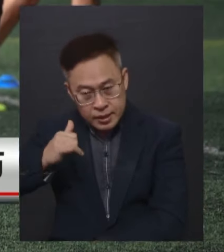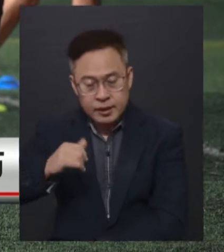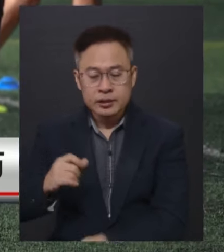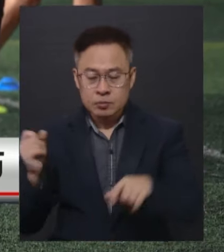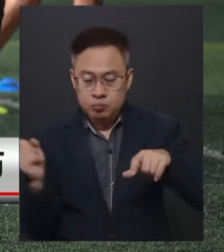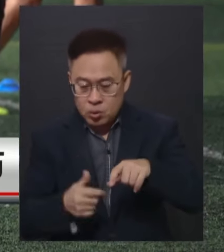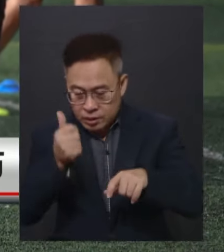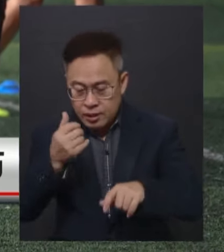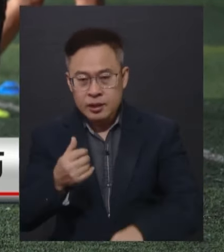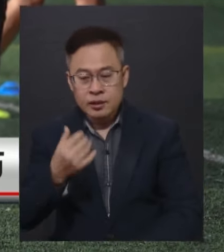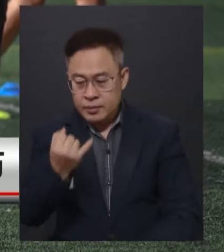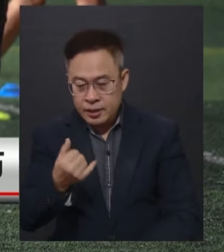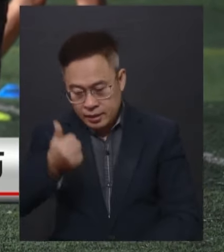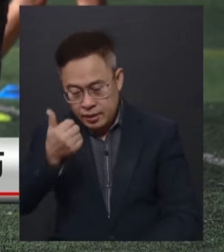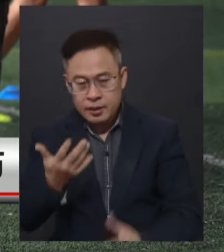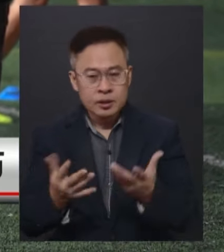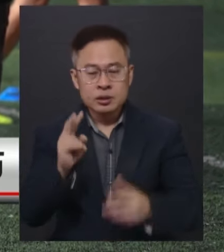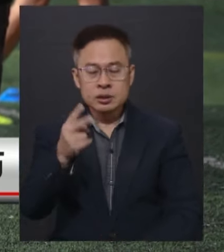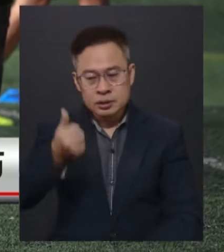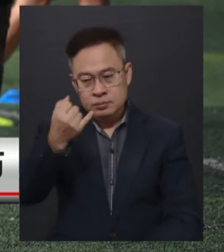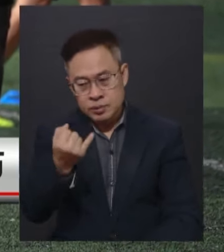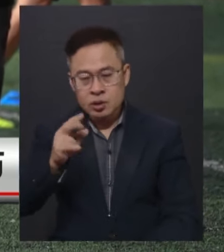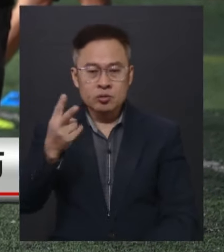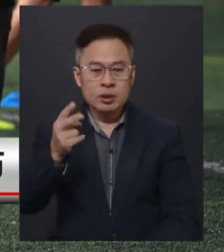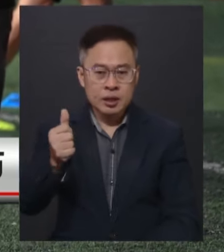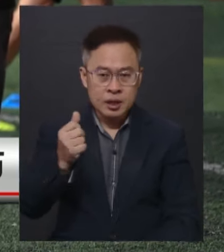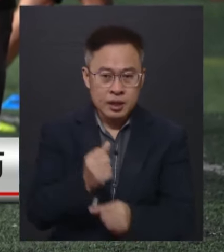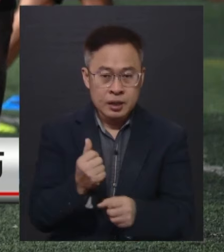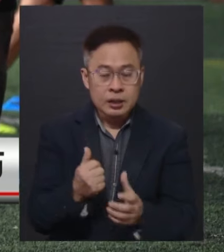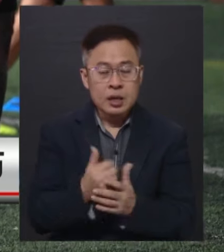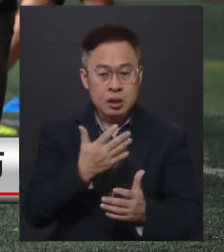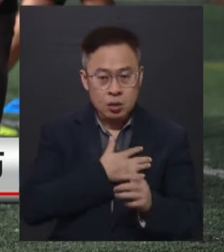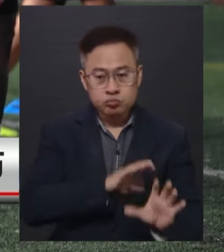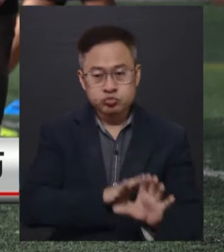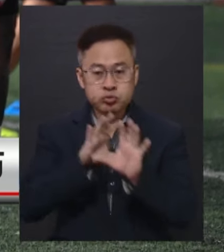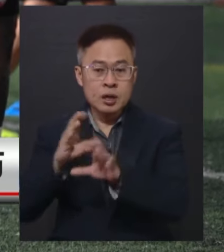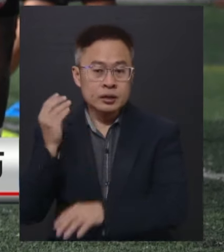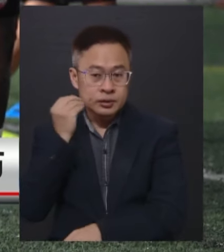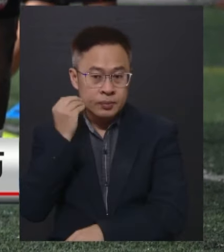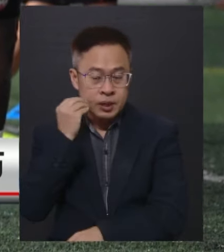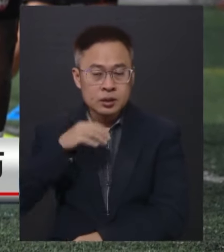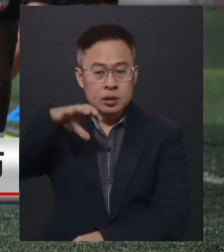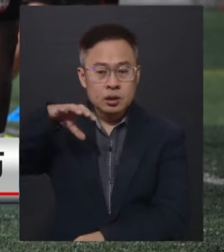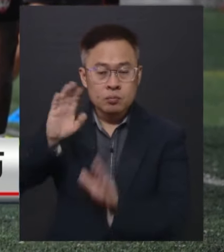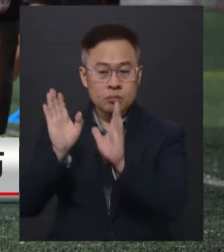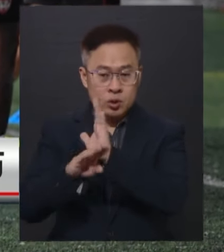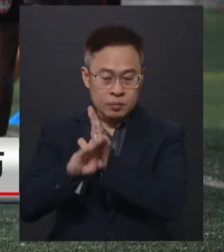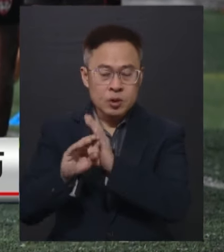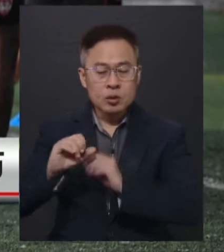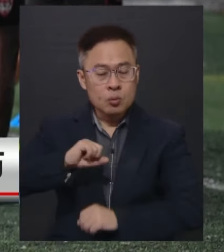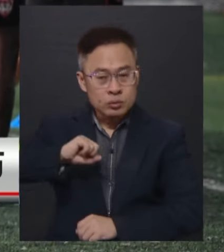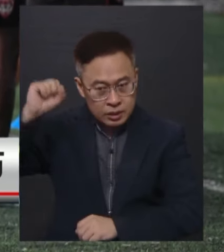างกำลังมีความมั่นใจแล้วก็แน่นอนว่าในฐานะผู้ไปเยือนเราก็หวังจะเก็บแต้มออกมาเพื่อขึ้นไปอยู่อันดับที่สูงกว่าเดิม